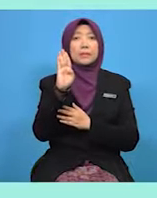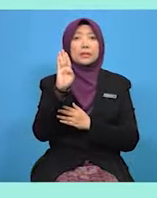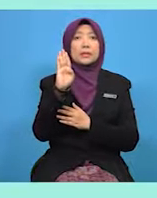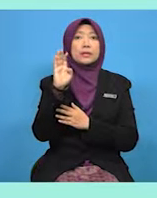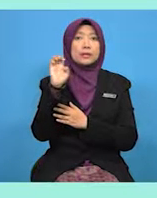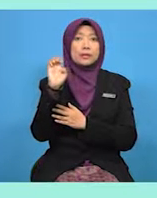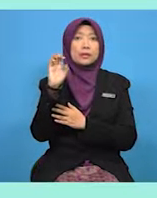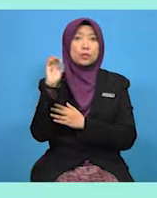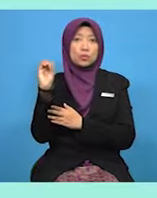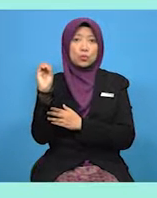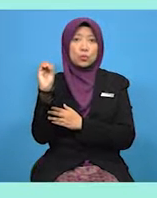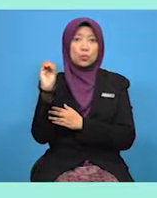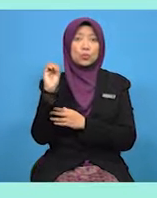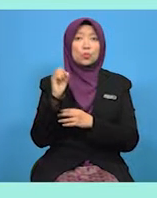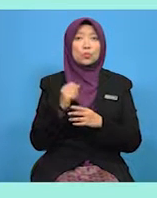BE kosong.